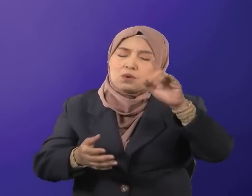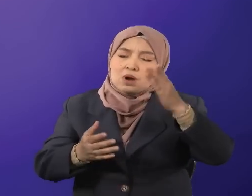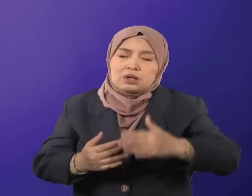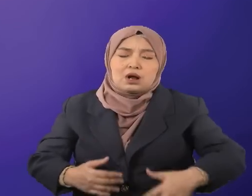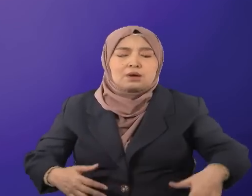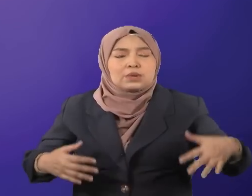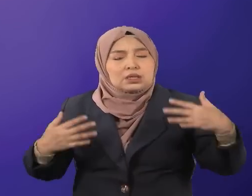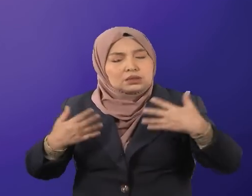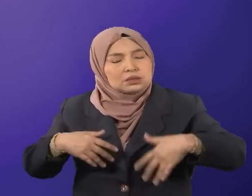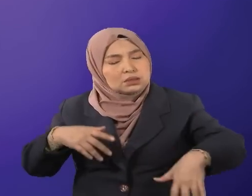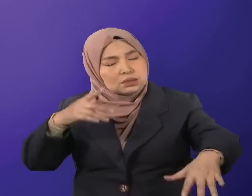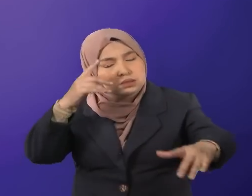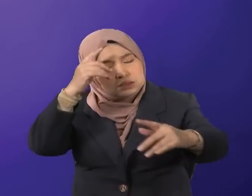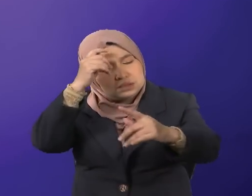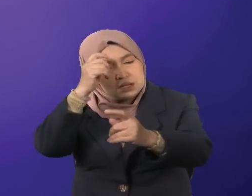تجري من